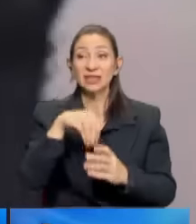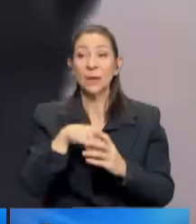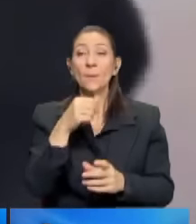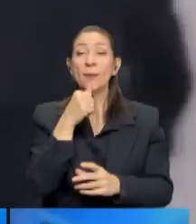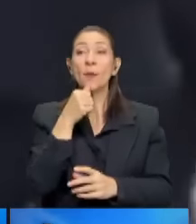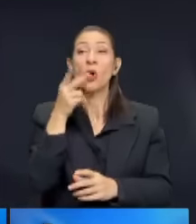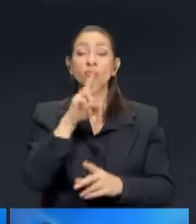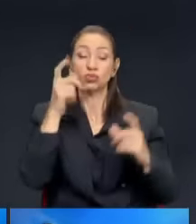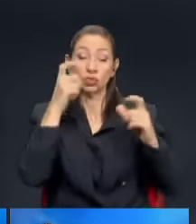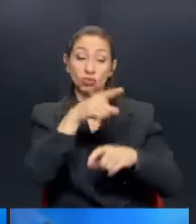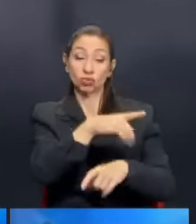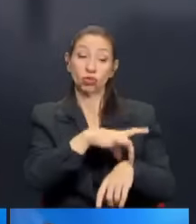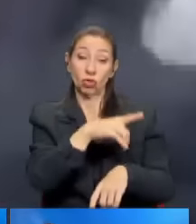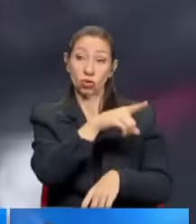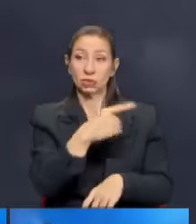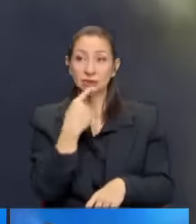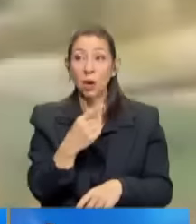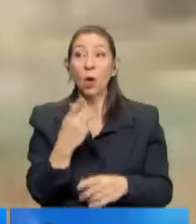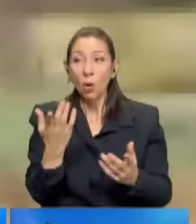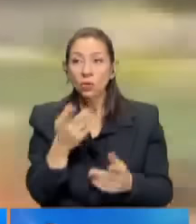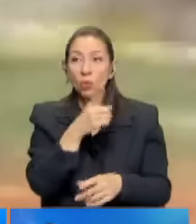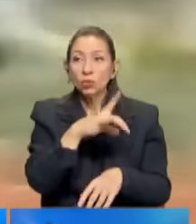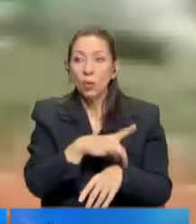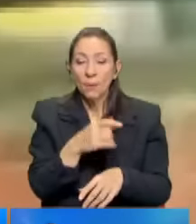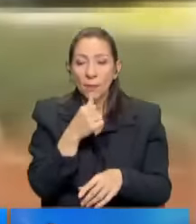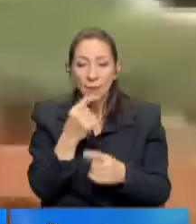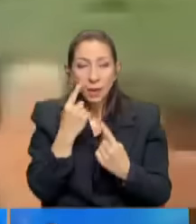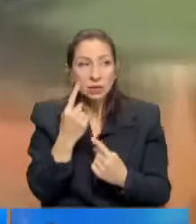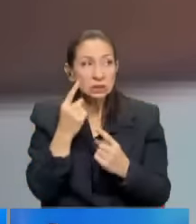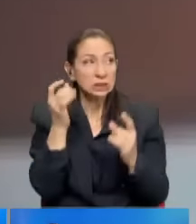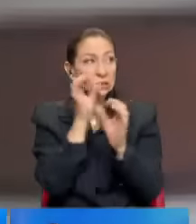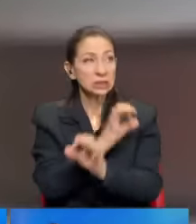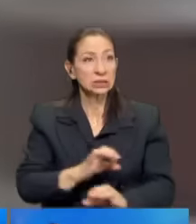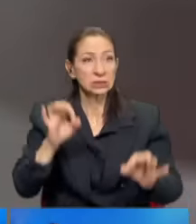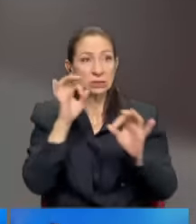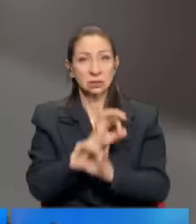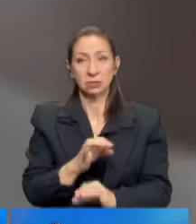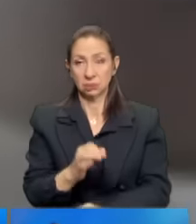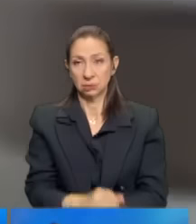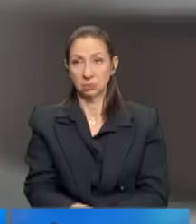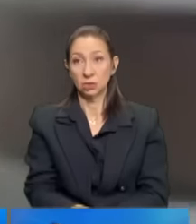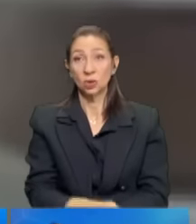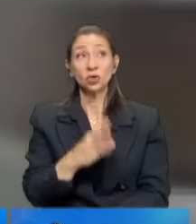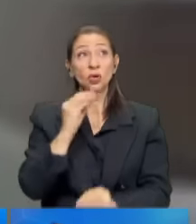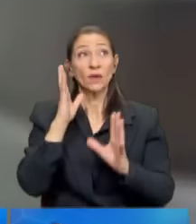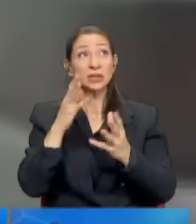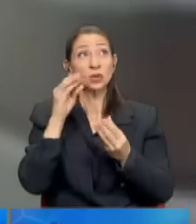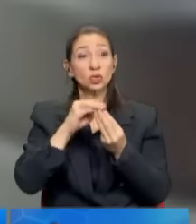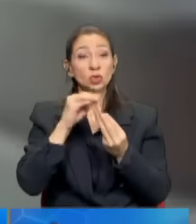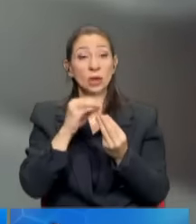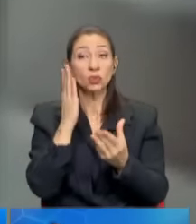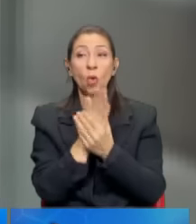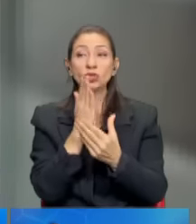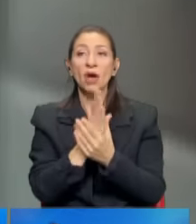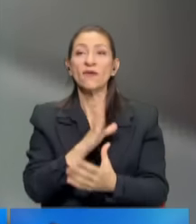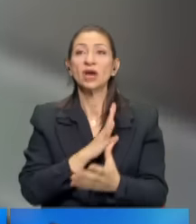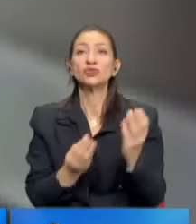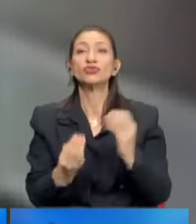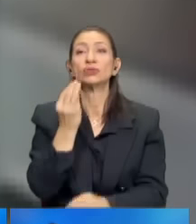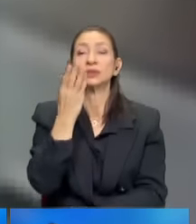babasının ölümünden sorumlu tuttuğunu söyledi oysa o doktor babasının tedavi sürecinde bile yer almamıştı çok sayıda suçtan kaydı olduğu ortaya çıktı